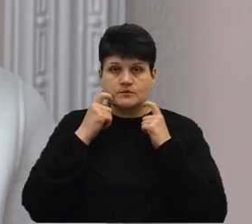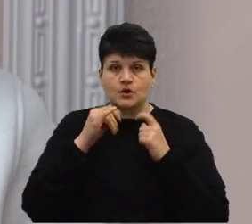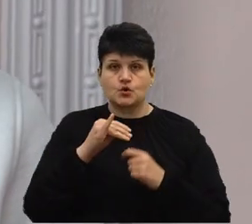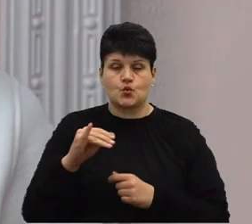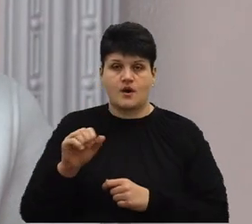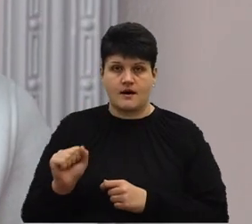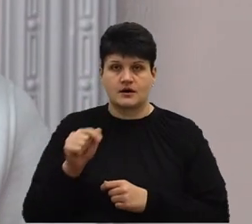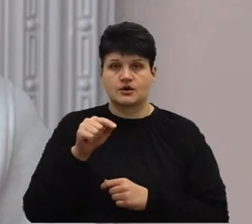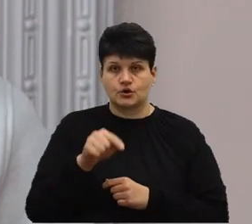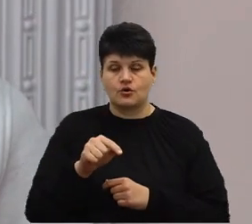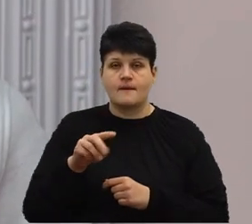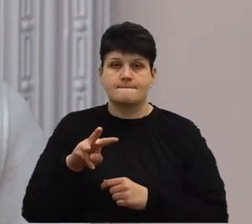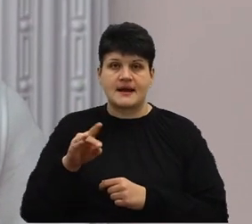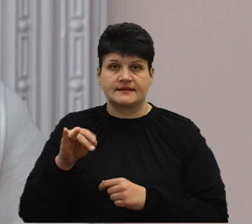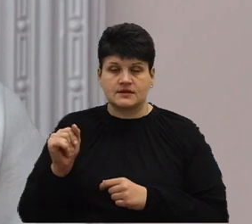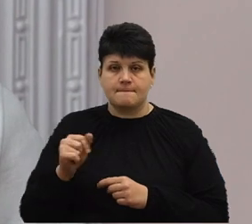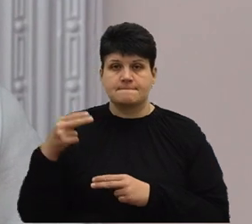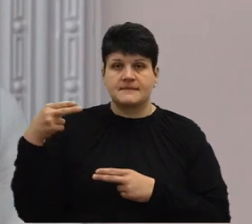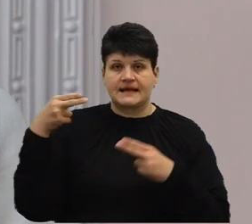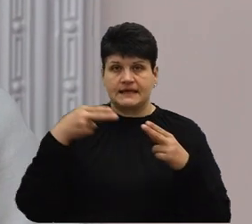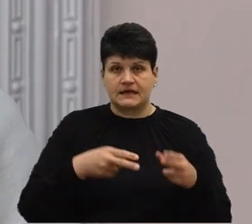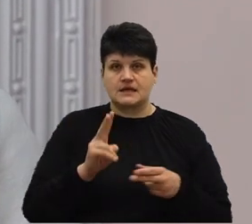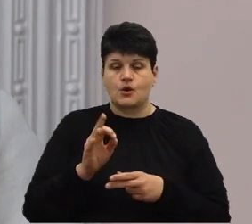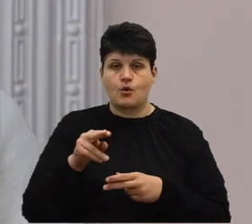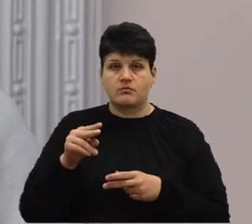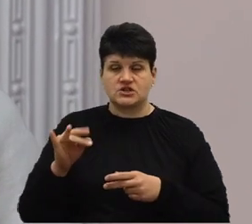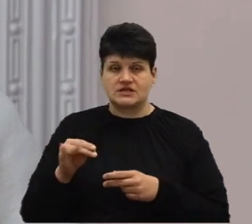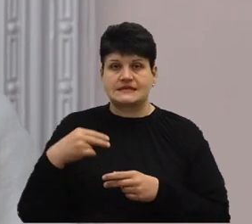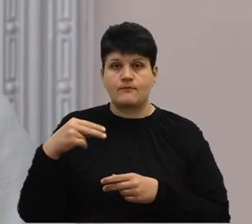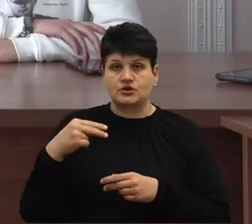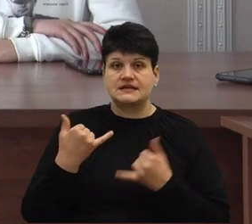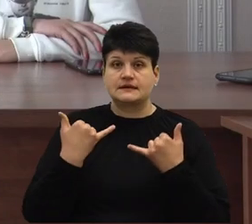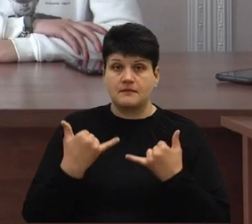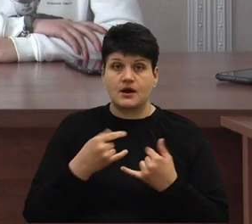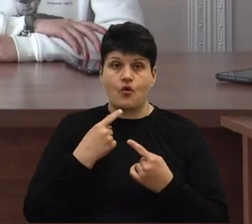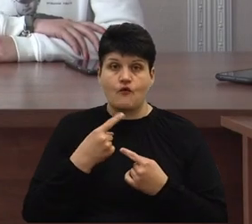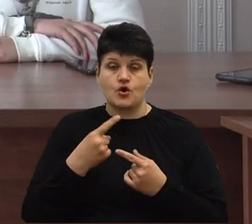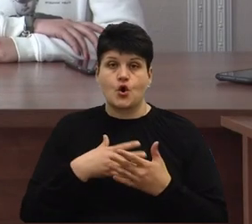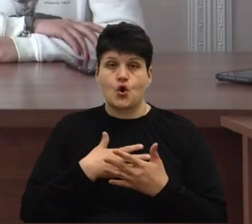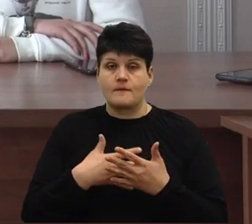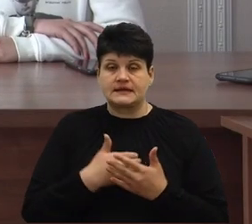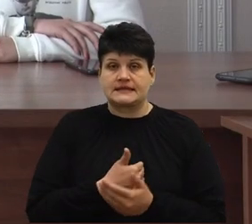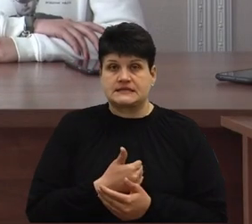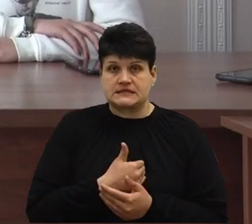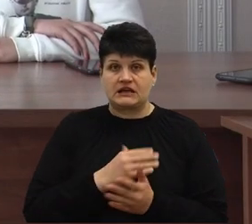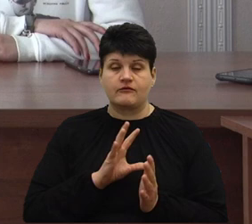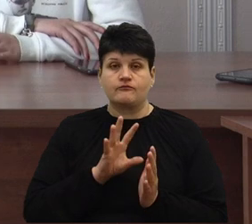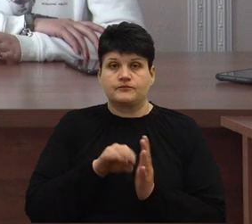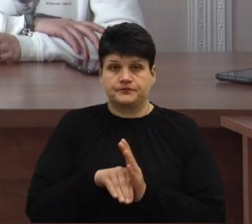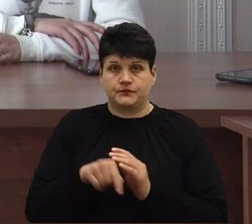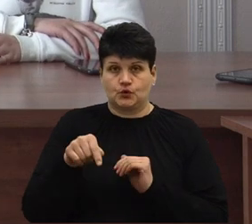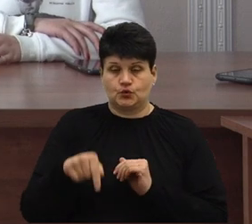крізь менеджерка Наталія бабіч переїхала у Копичинці із Запоріжжя тепер каже громадський ініціативи втілює тут